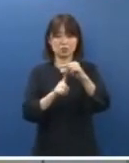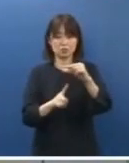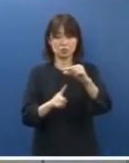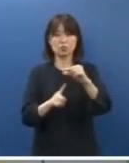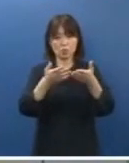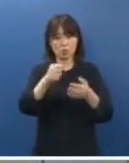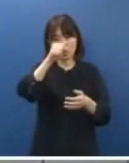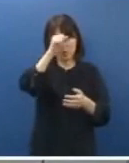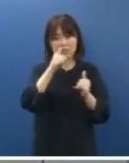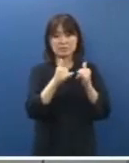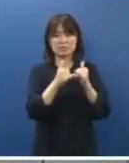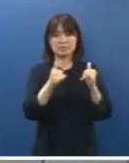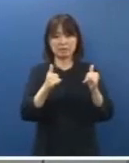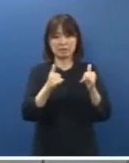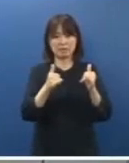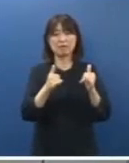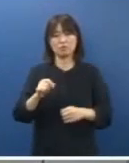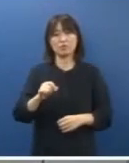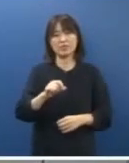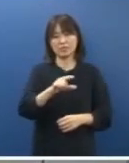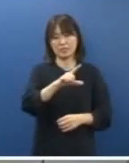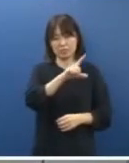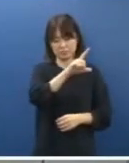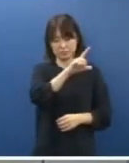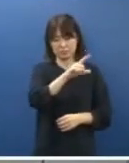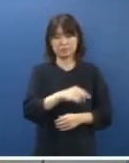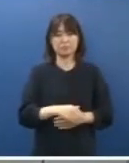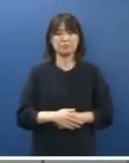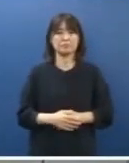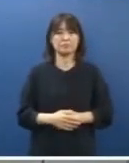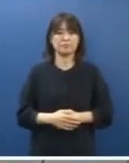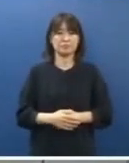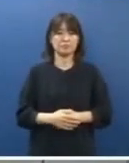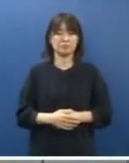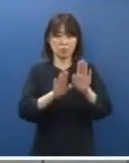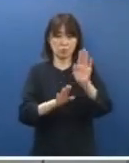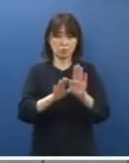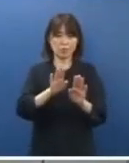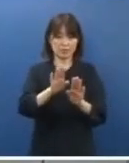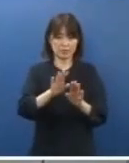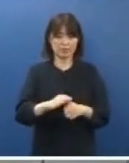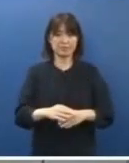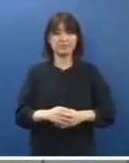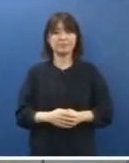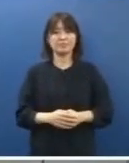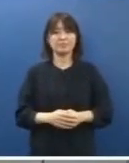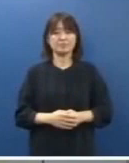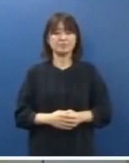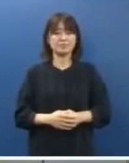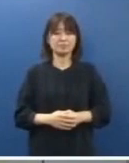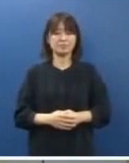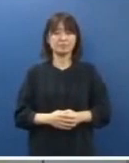数が増えてきていると。でこれが今顕著に動いているっていう現象があります。で特に